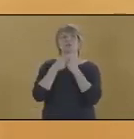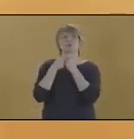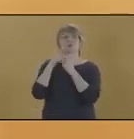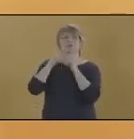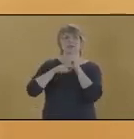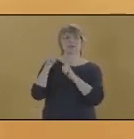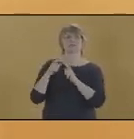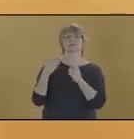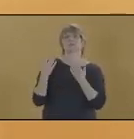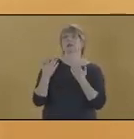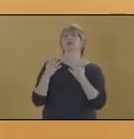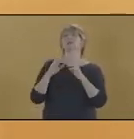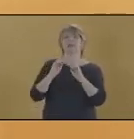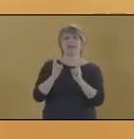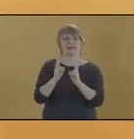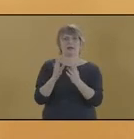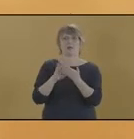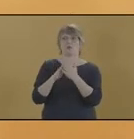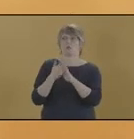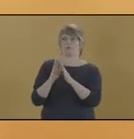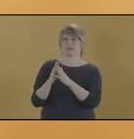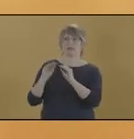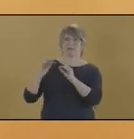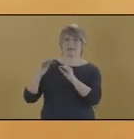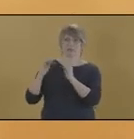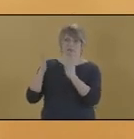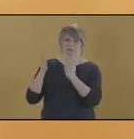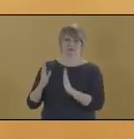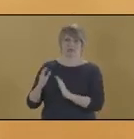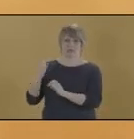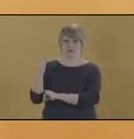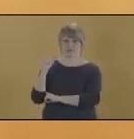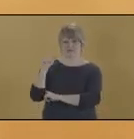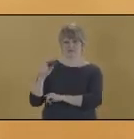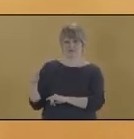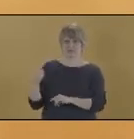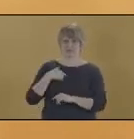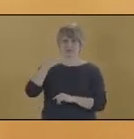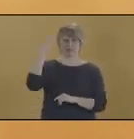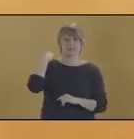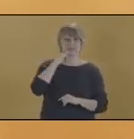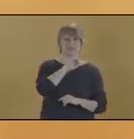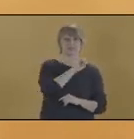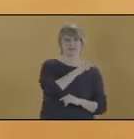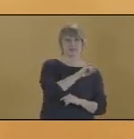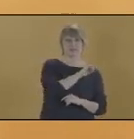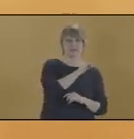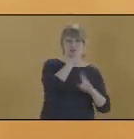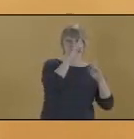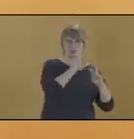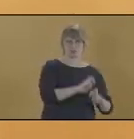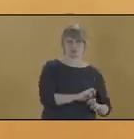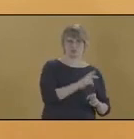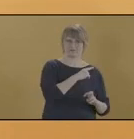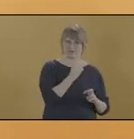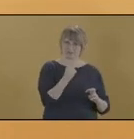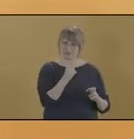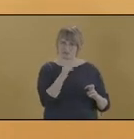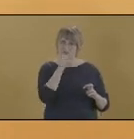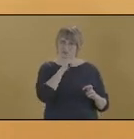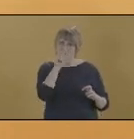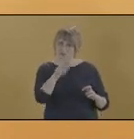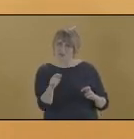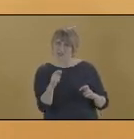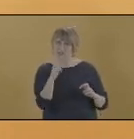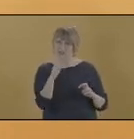oder auch pädagogische Fachkräfte. Und wenn ich auf die Studie nochmal komme vom IZI mit, an wen wenden sich denn